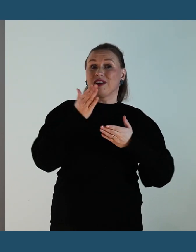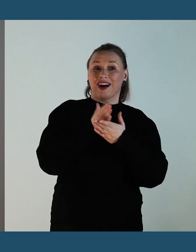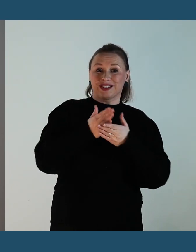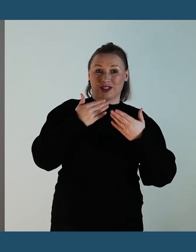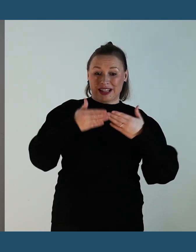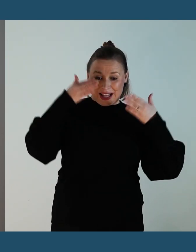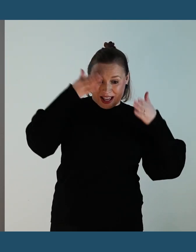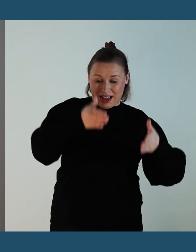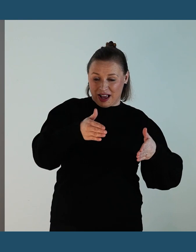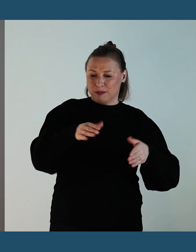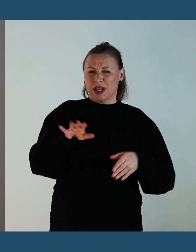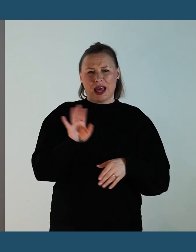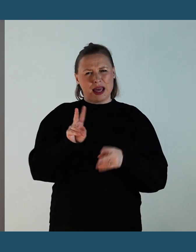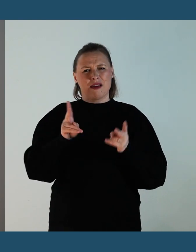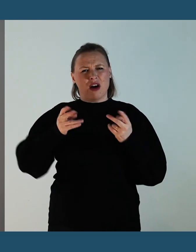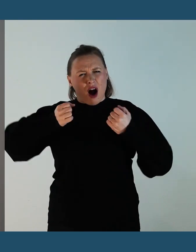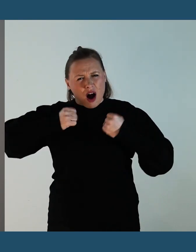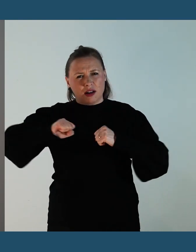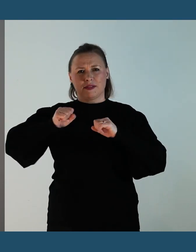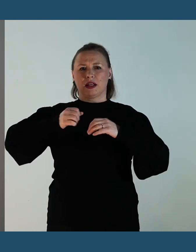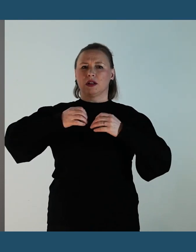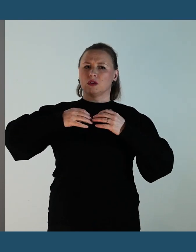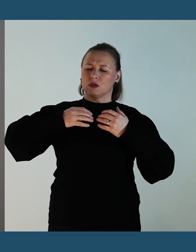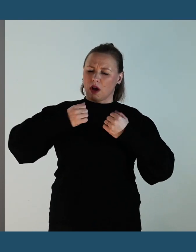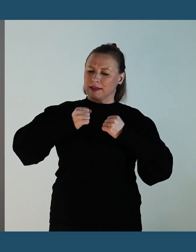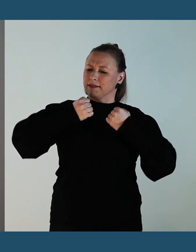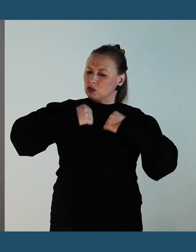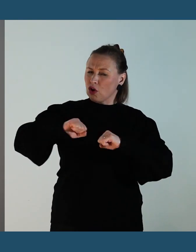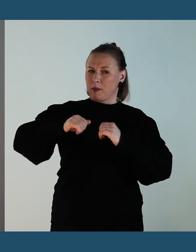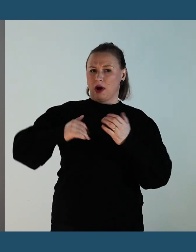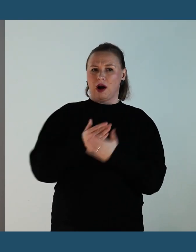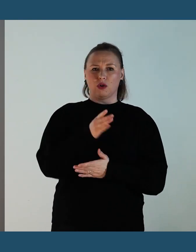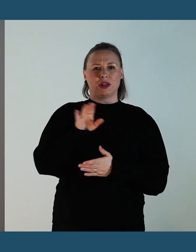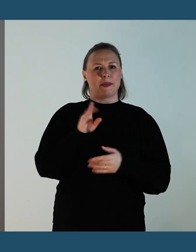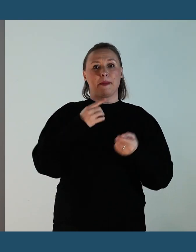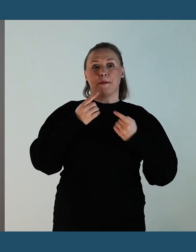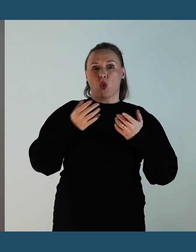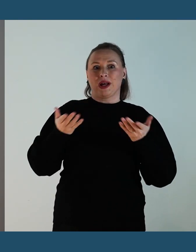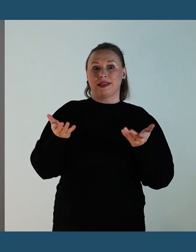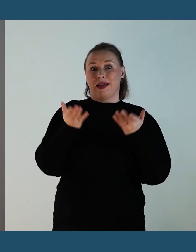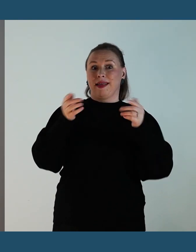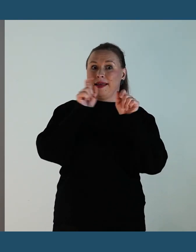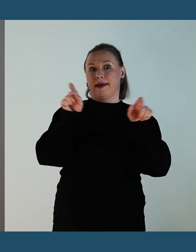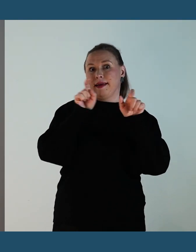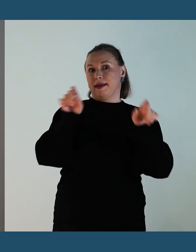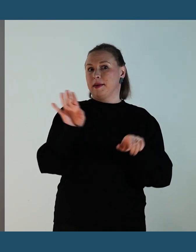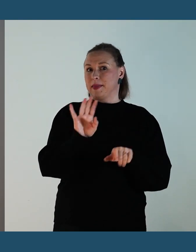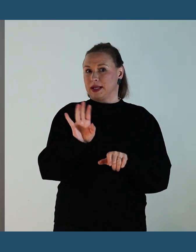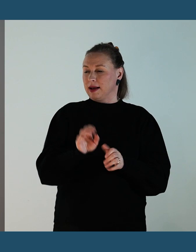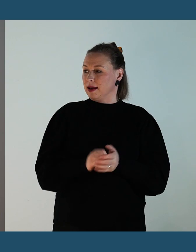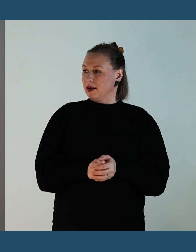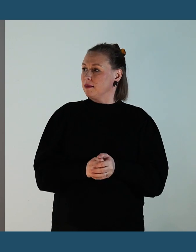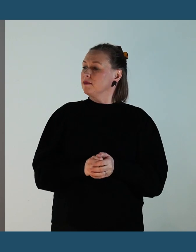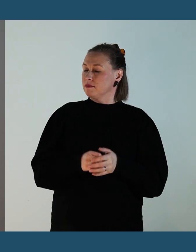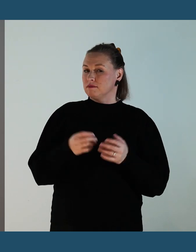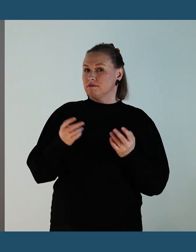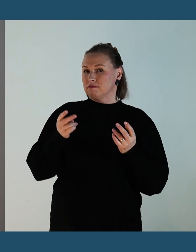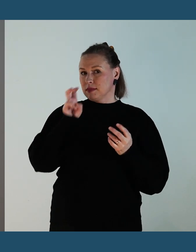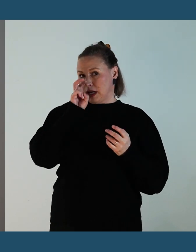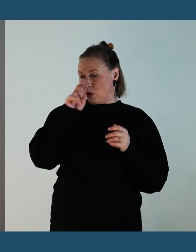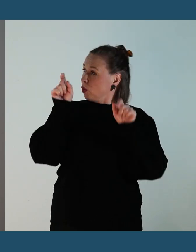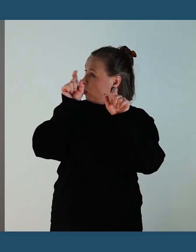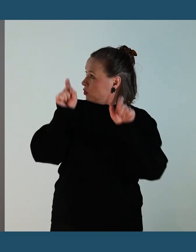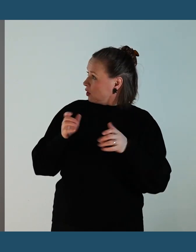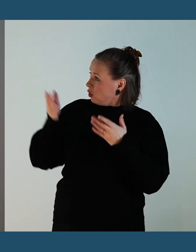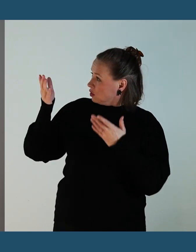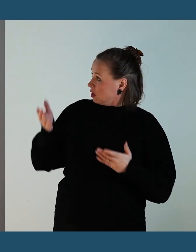aktiivista toimintaa, miten nostetaan niitä syrjiviä rakenteita ja asenteita esille, ja ne niin kuin heijastuu monissa näissä